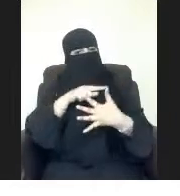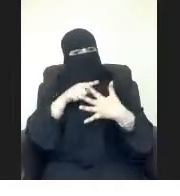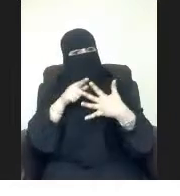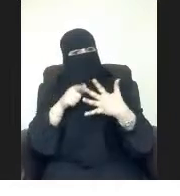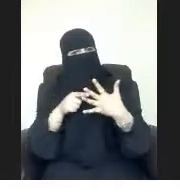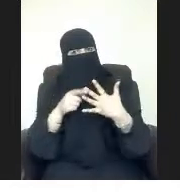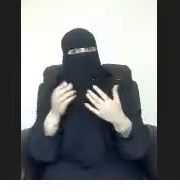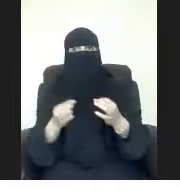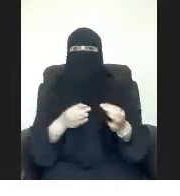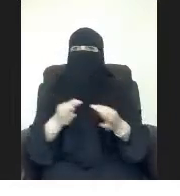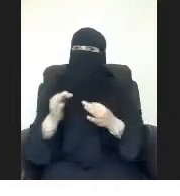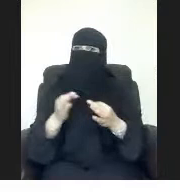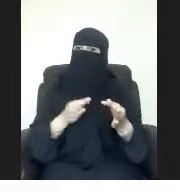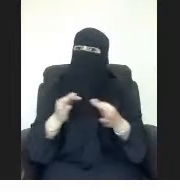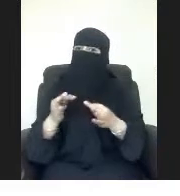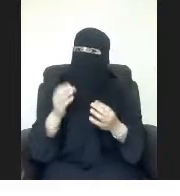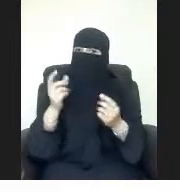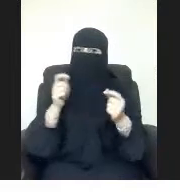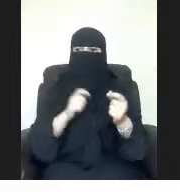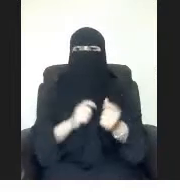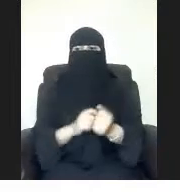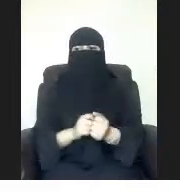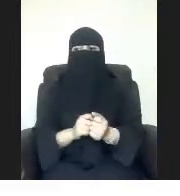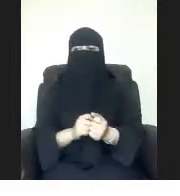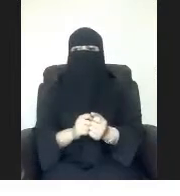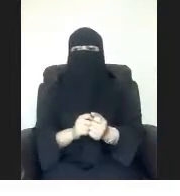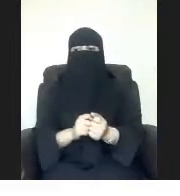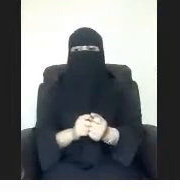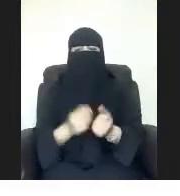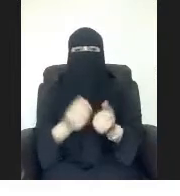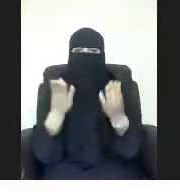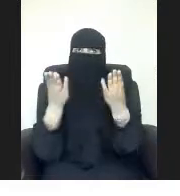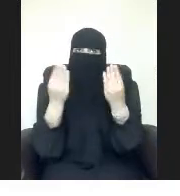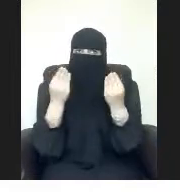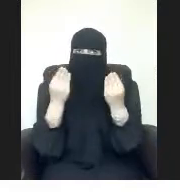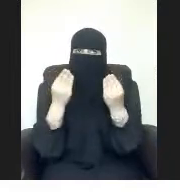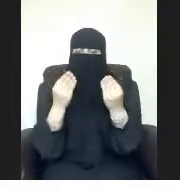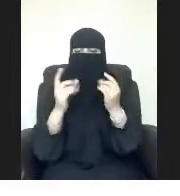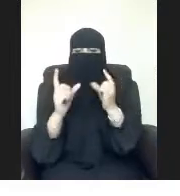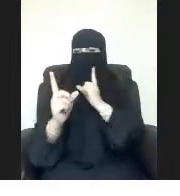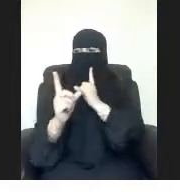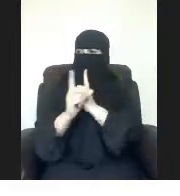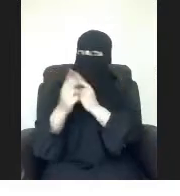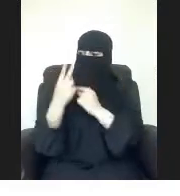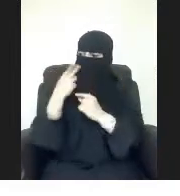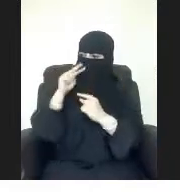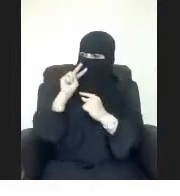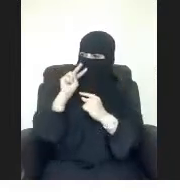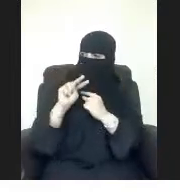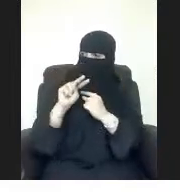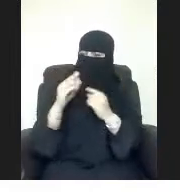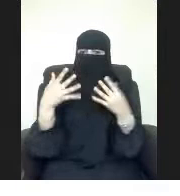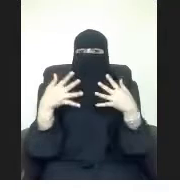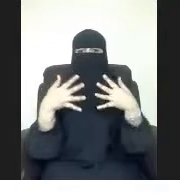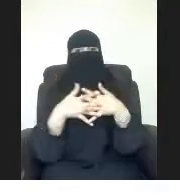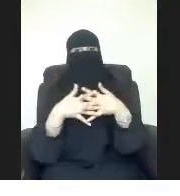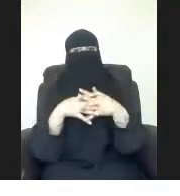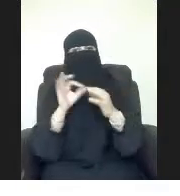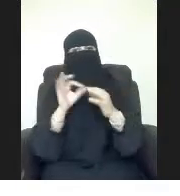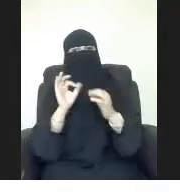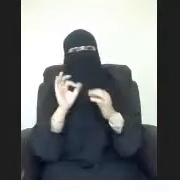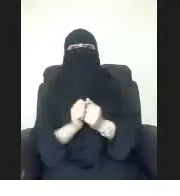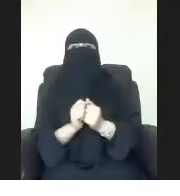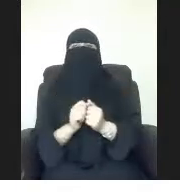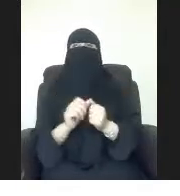وجها لوجه مع خبرات تعلم عبر الإنترنت. التعلم وجها لوجه والتعلم عبر الإنترنت يكملان بعضهم البعض من خلال استخدام نقاط قوة